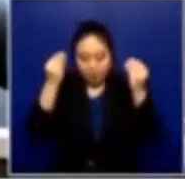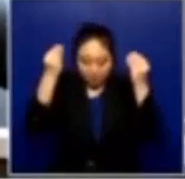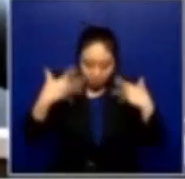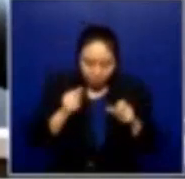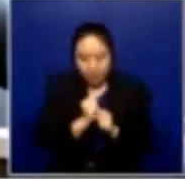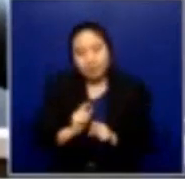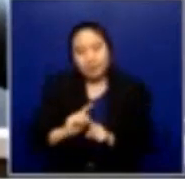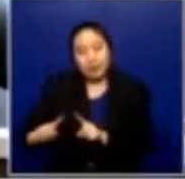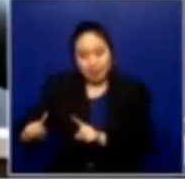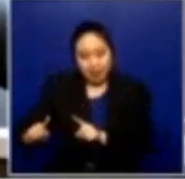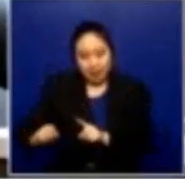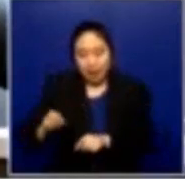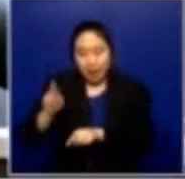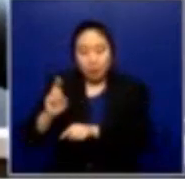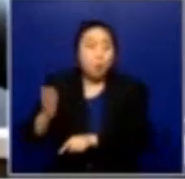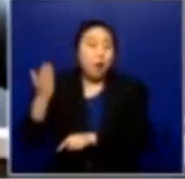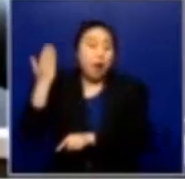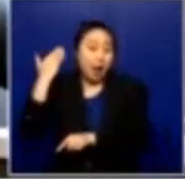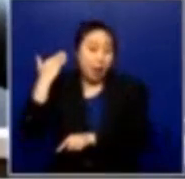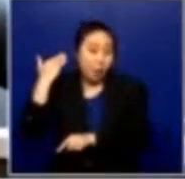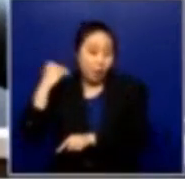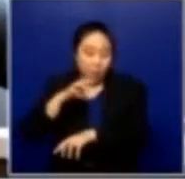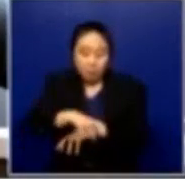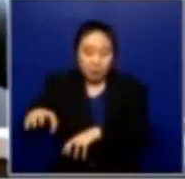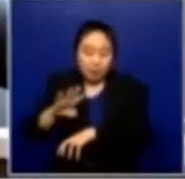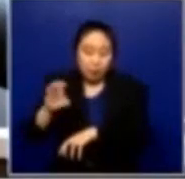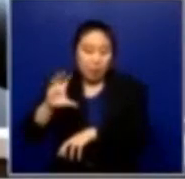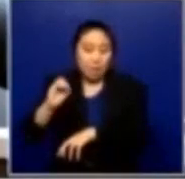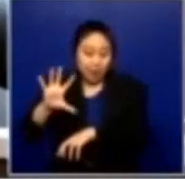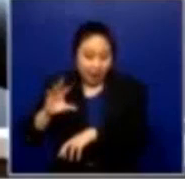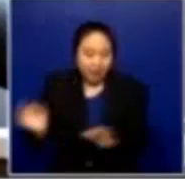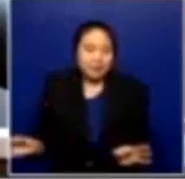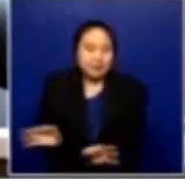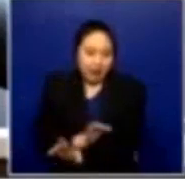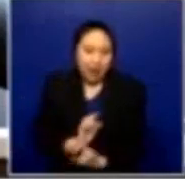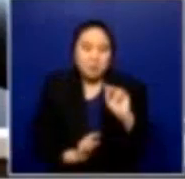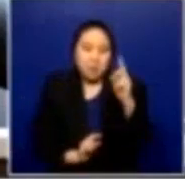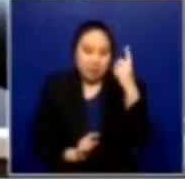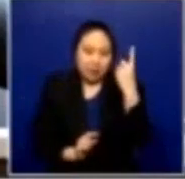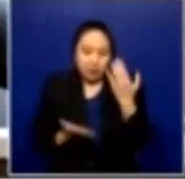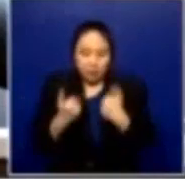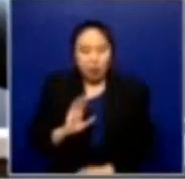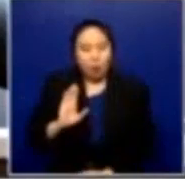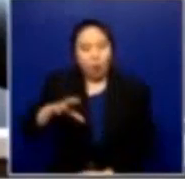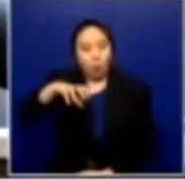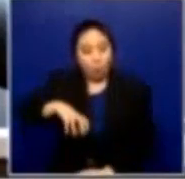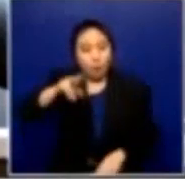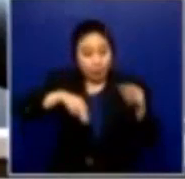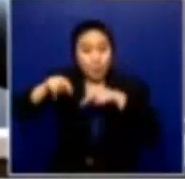ชนเพื่อทดแทนระบบเดิม455แห่งอันนี้เป็นโครงการของกรมการปกครองครับเ